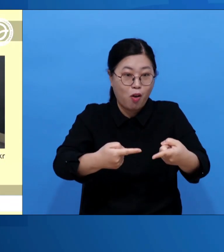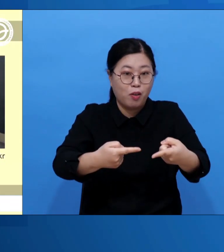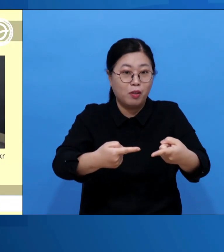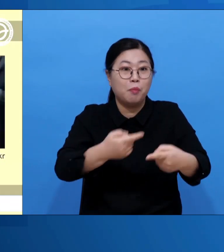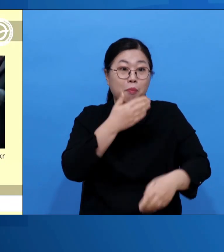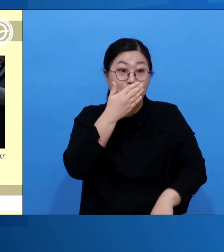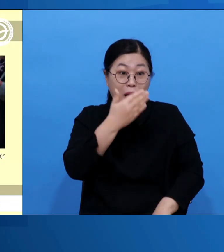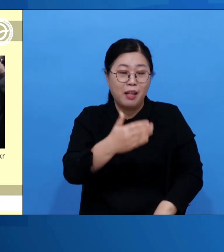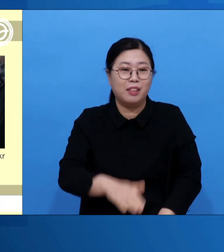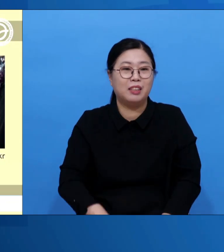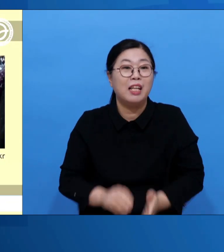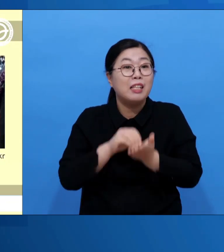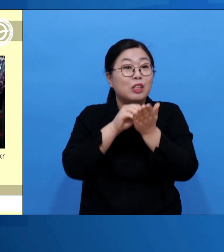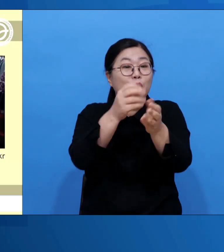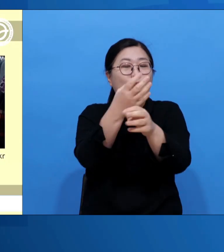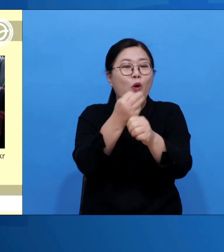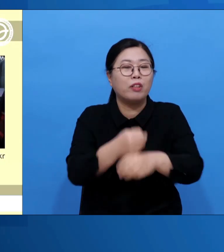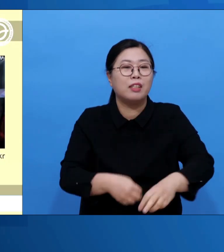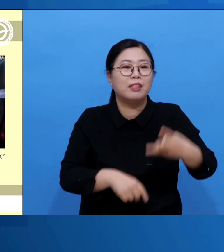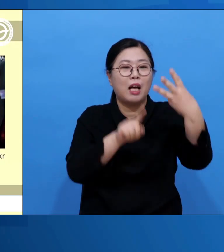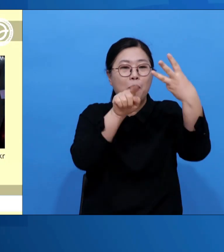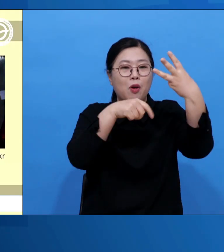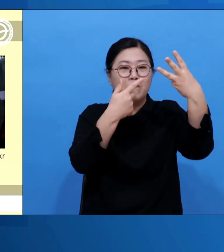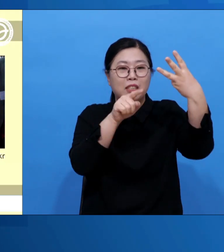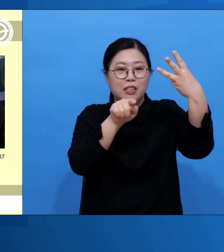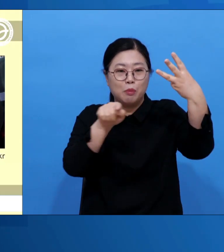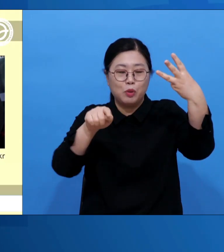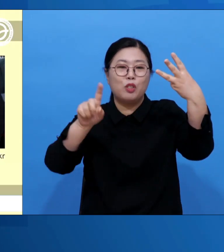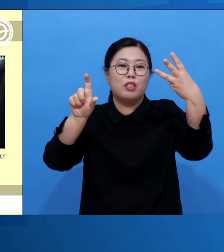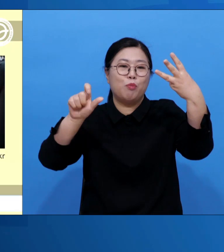wea.kr에서 7일부터 16일까지 등록받습니다.